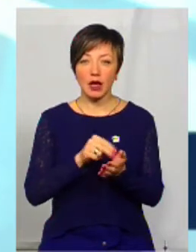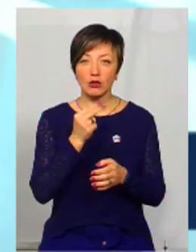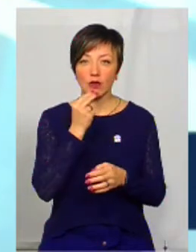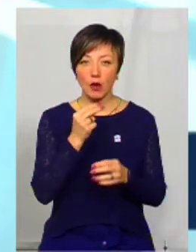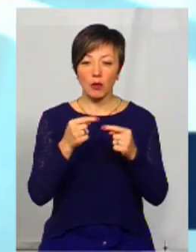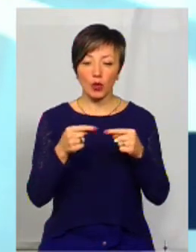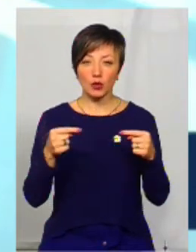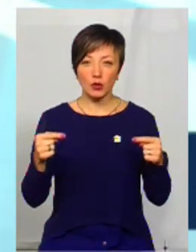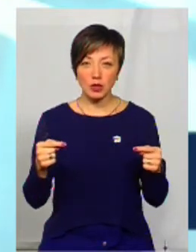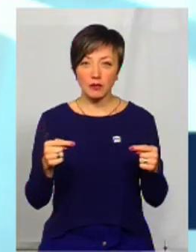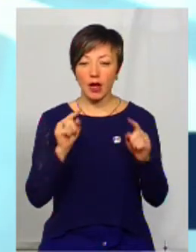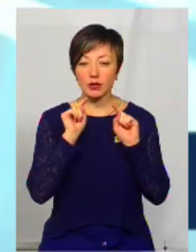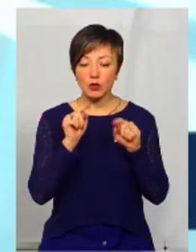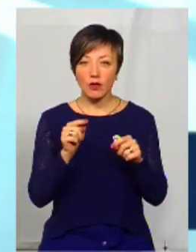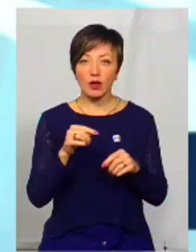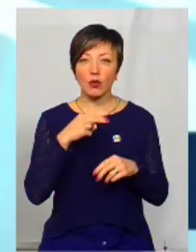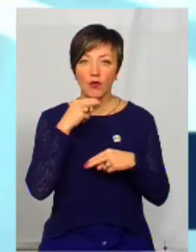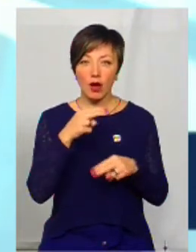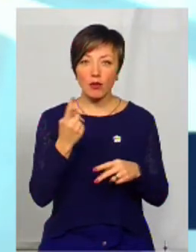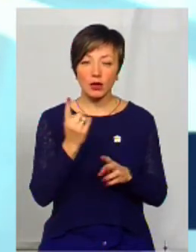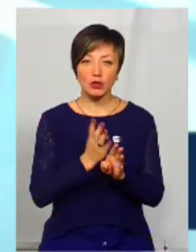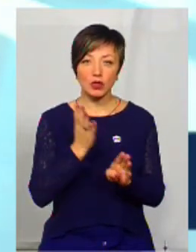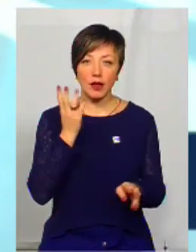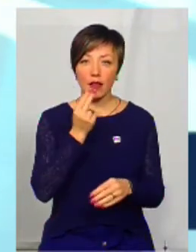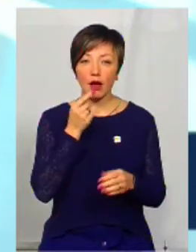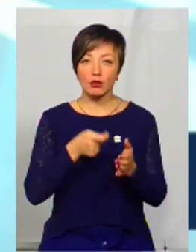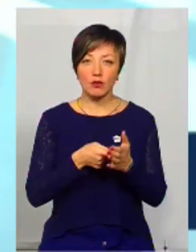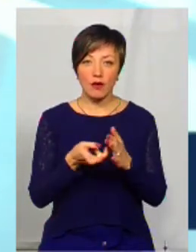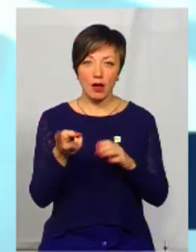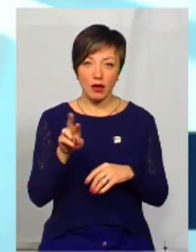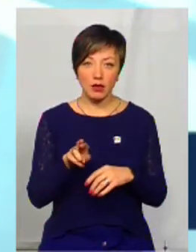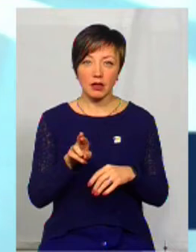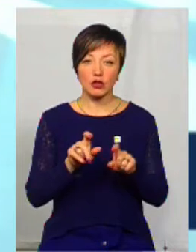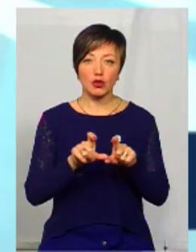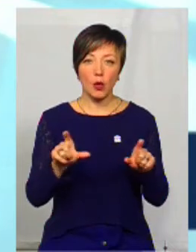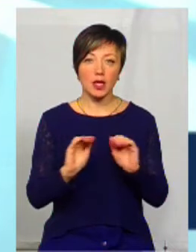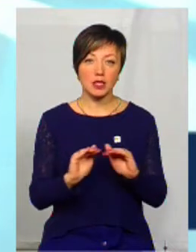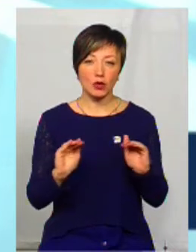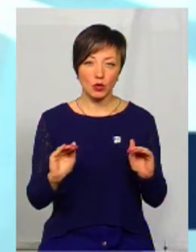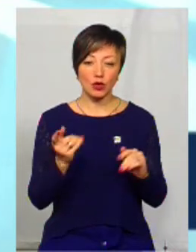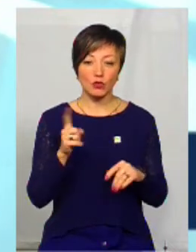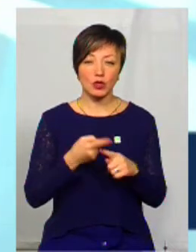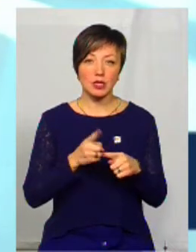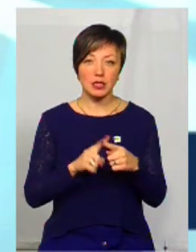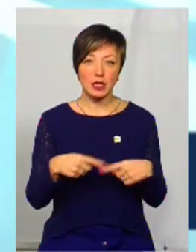і акцентували і звернули свою увагу в першу чергу на харчування в школах і садочках,